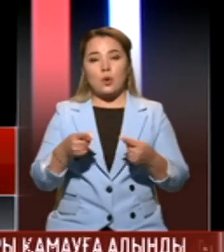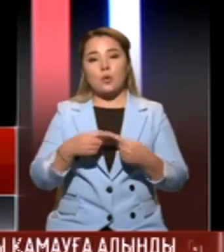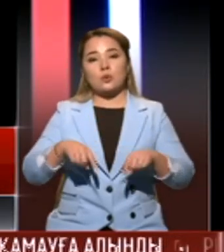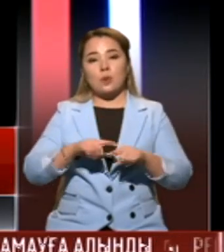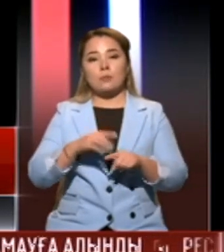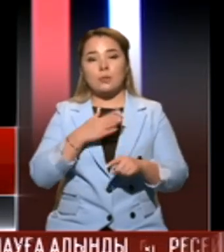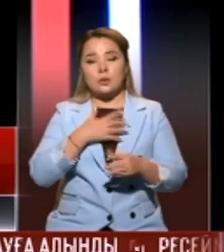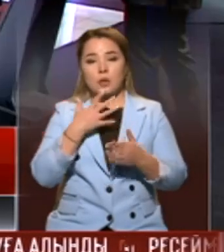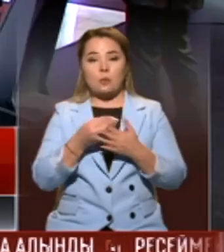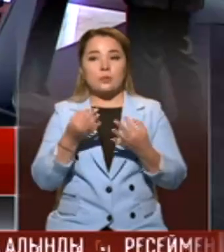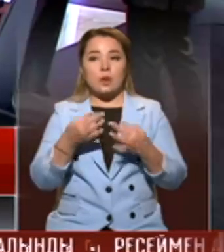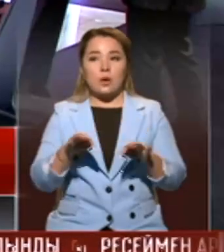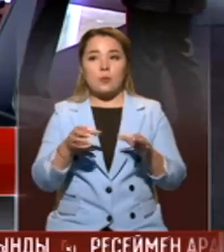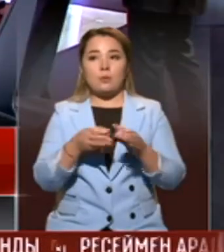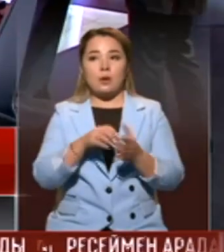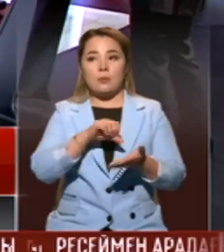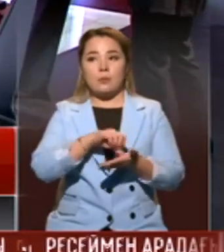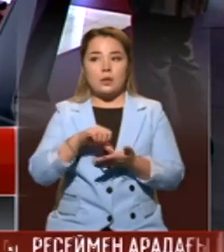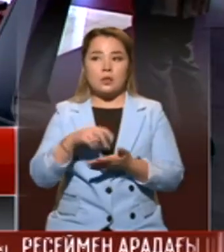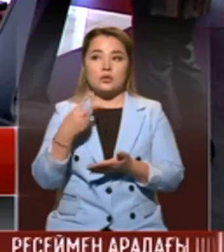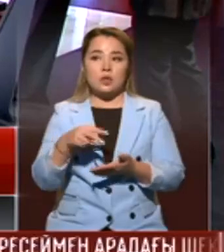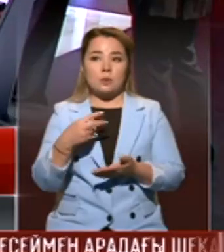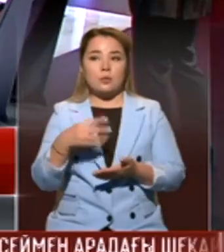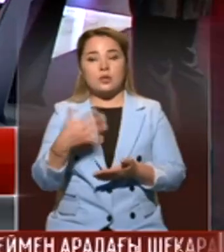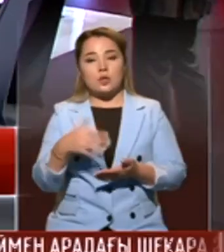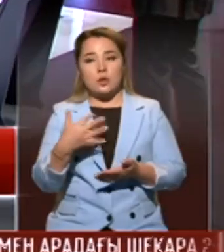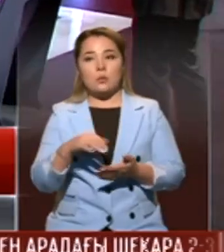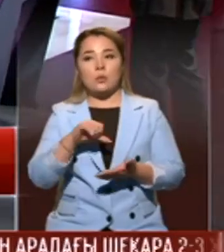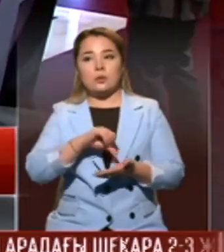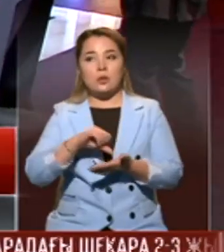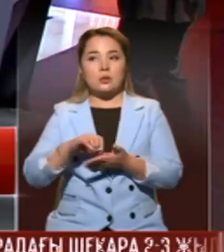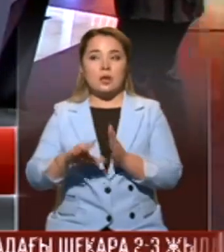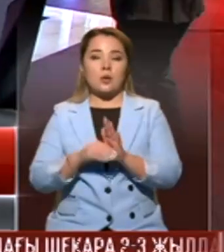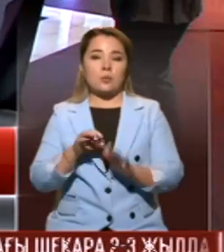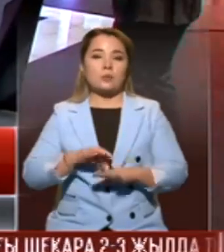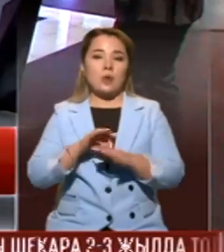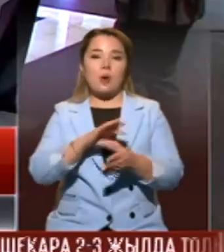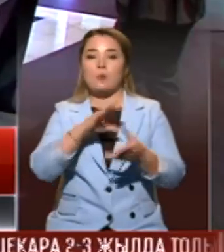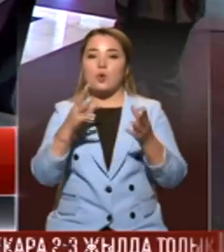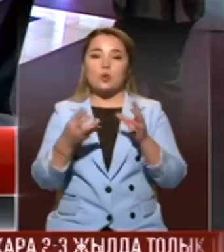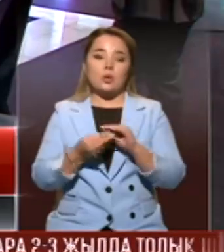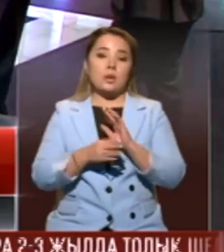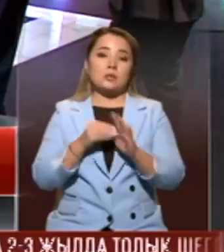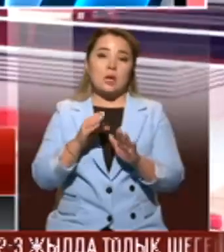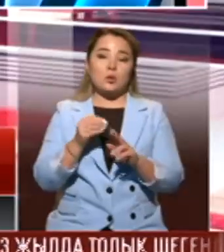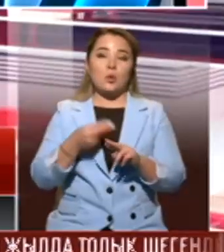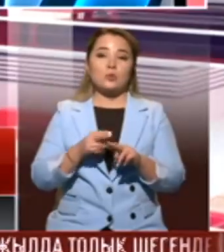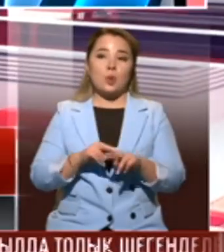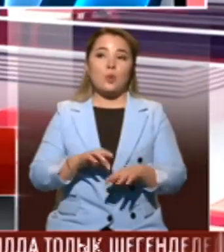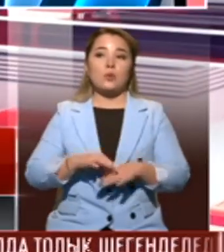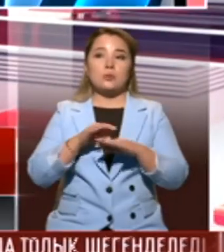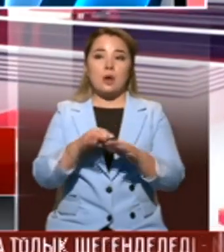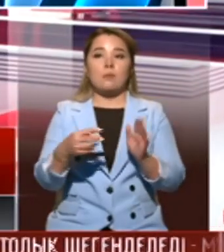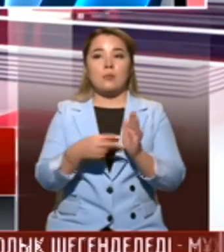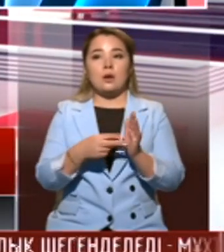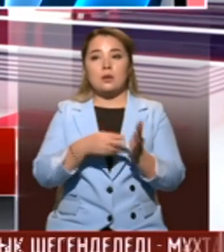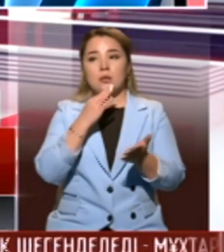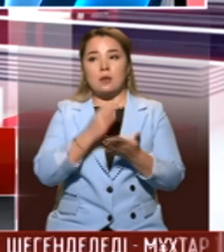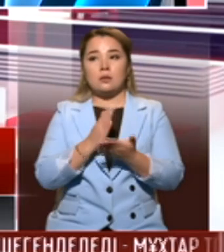өзіміздің тәуелсіз бақылаушылар да 20-50 сайлау учаскесін бақылайды да, бүкіл сайлау былай өтті деп бағалай